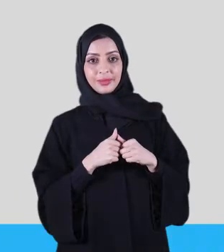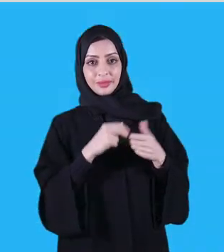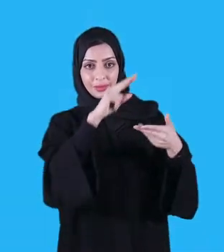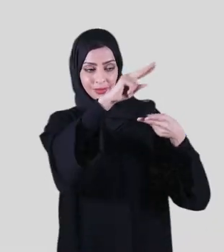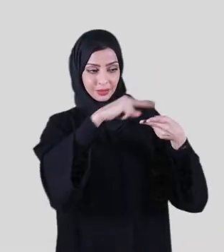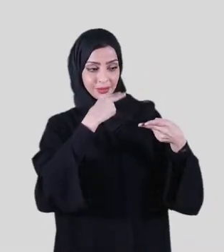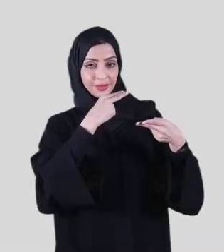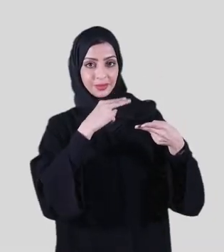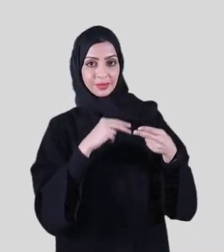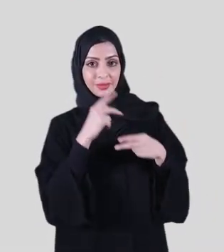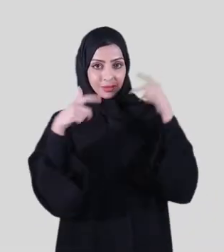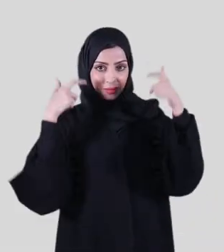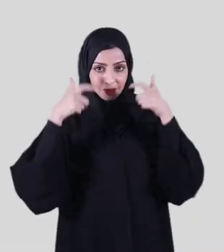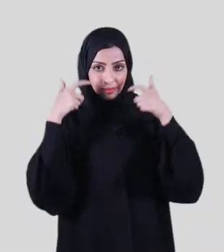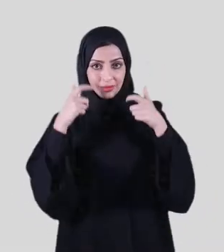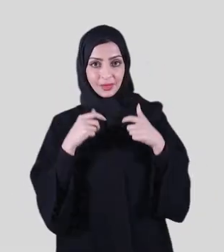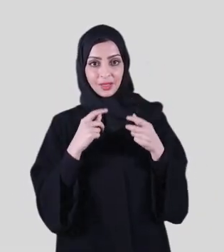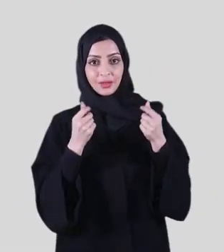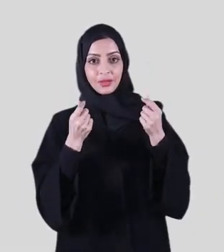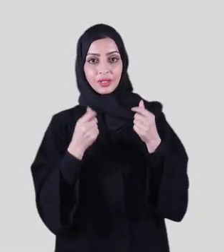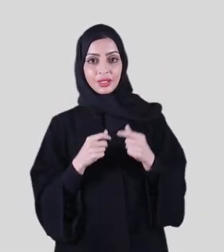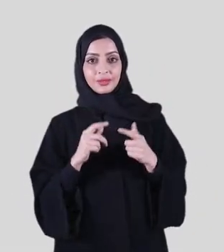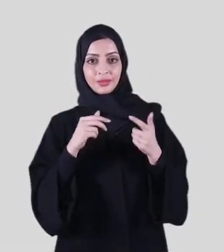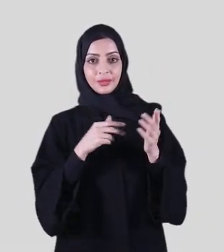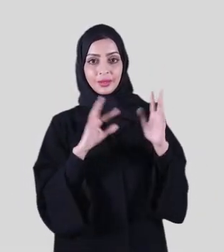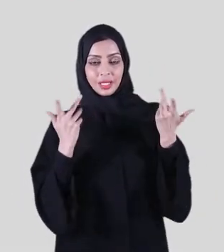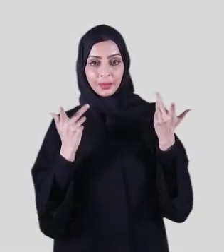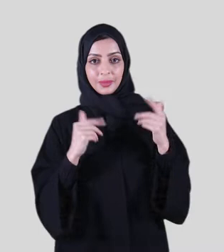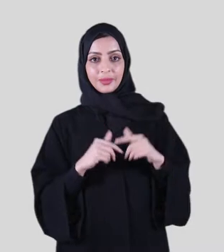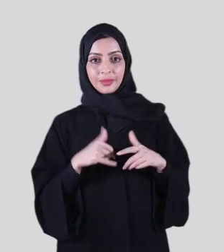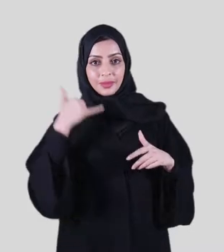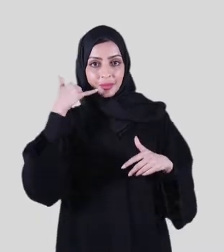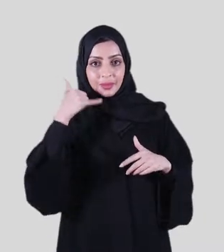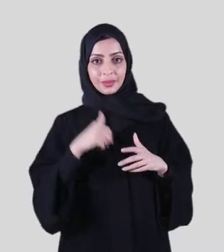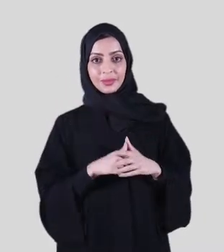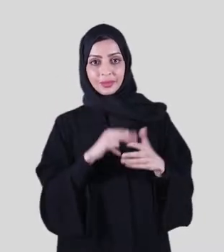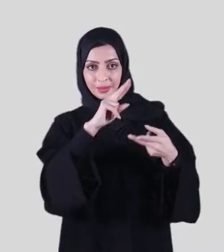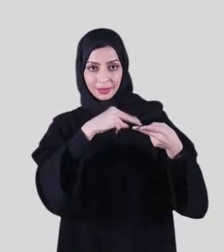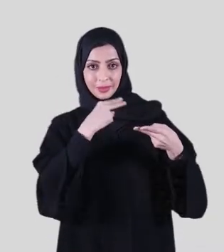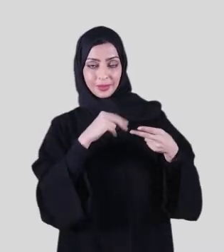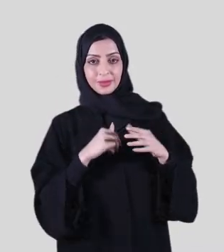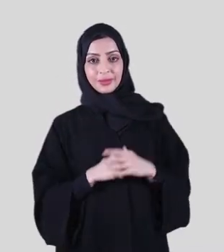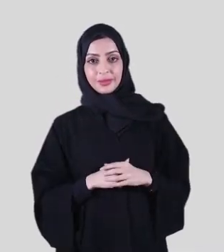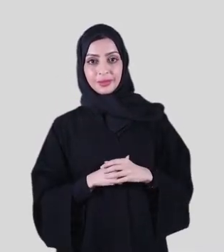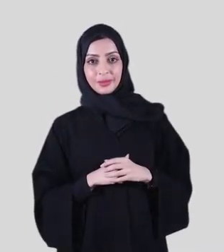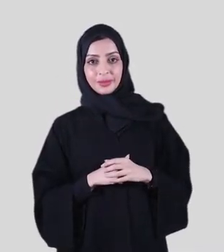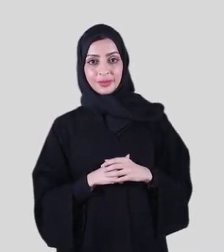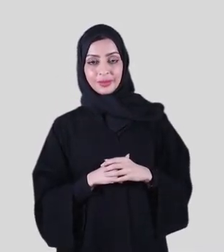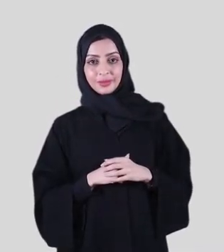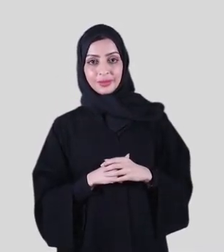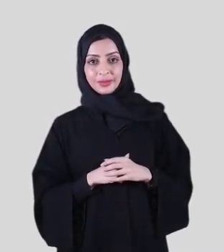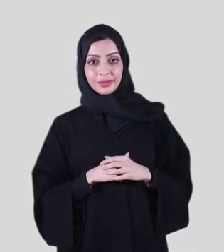واحدة. ادخل قيمة المبلغ الذي سيصلك عبر رسالة نصية قصيرة